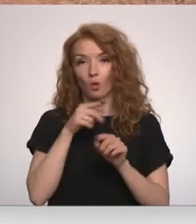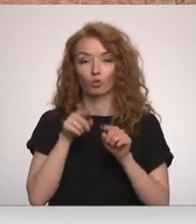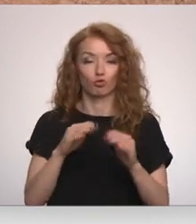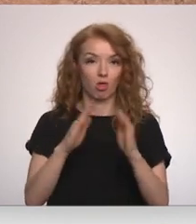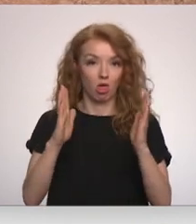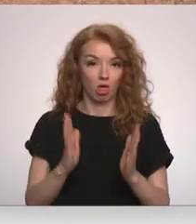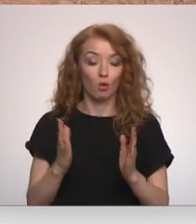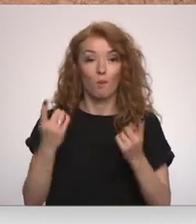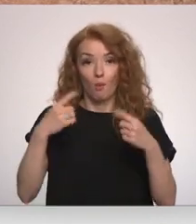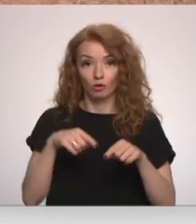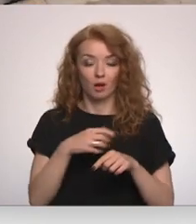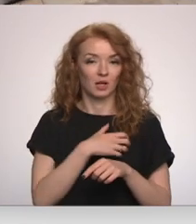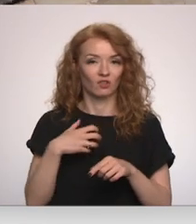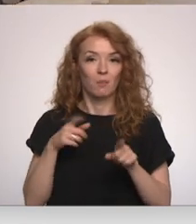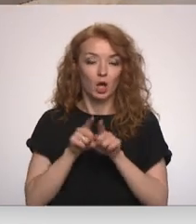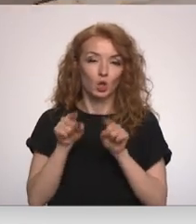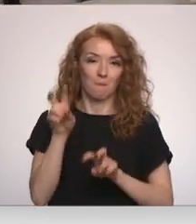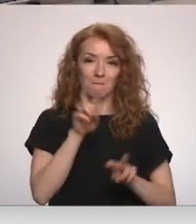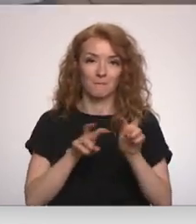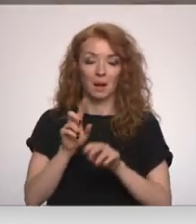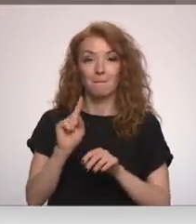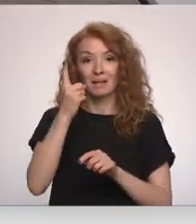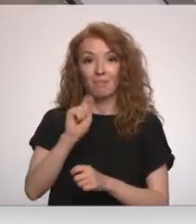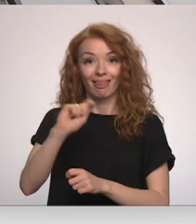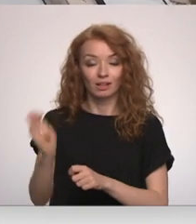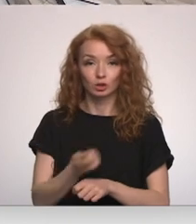to pašvaldībai pagaidām neveicas. Pirmās